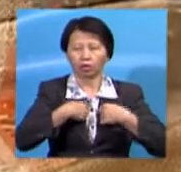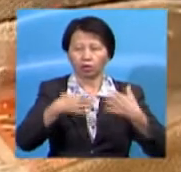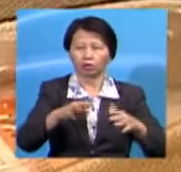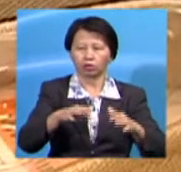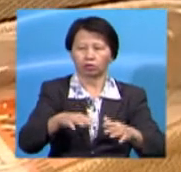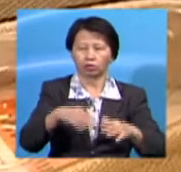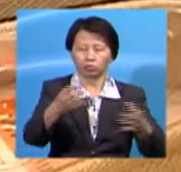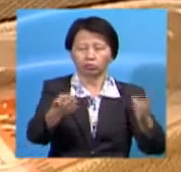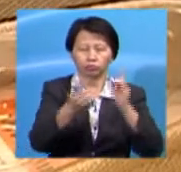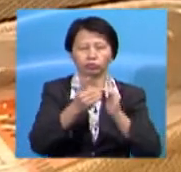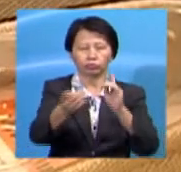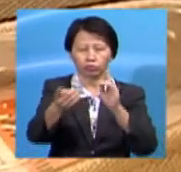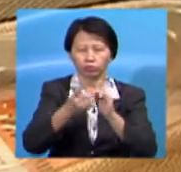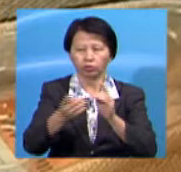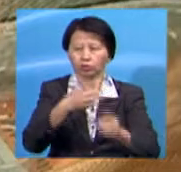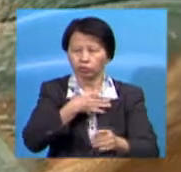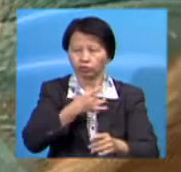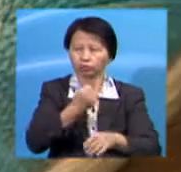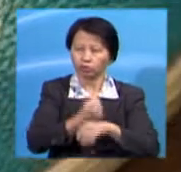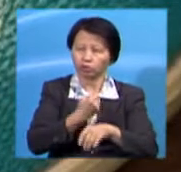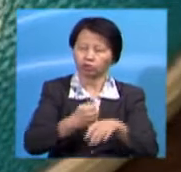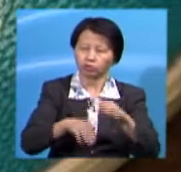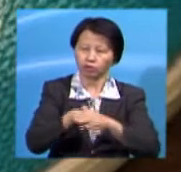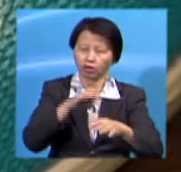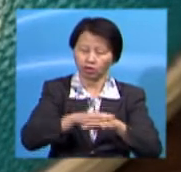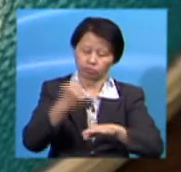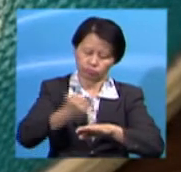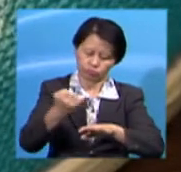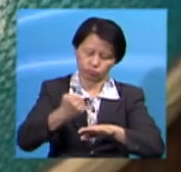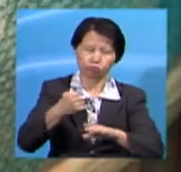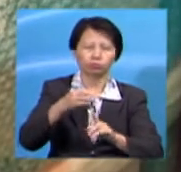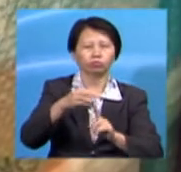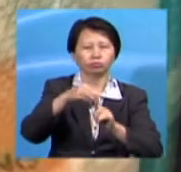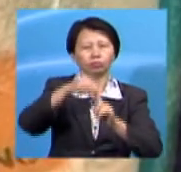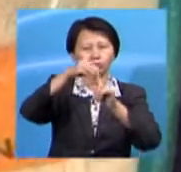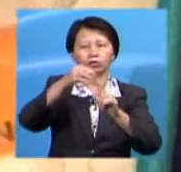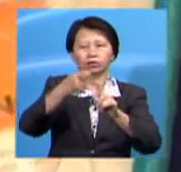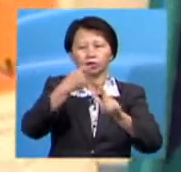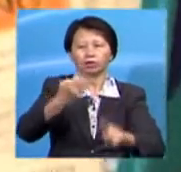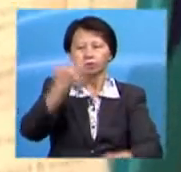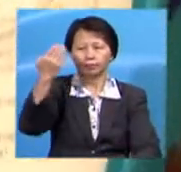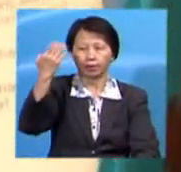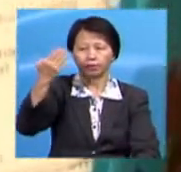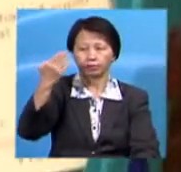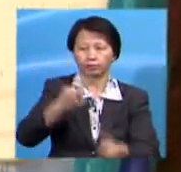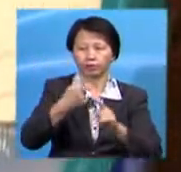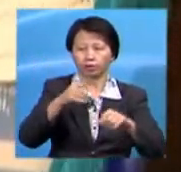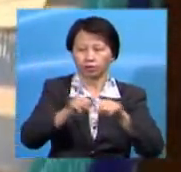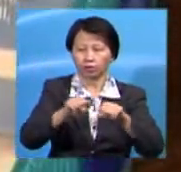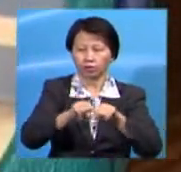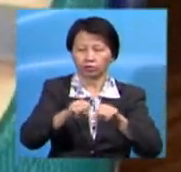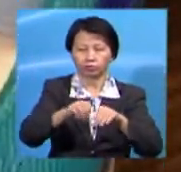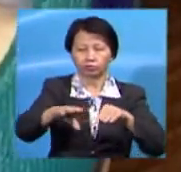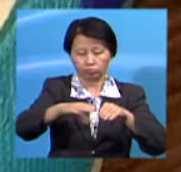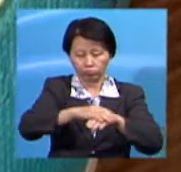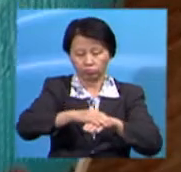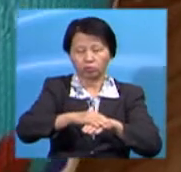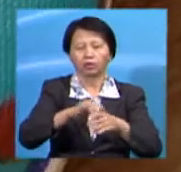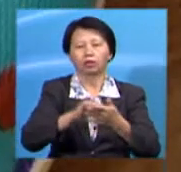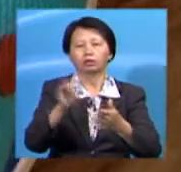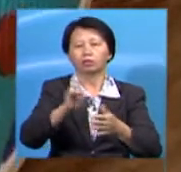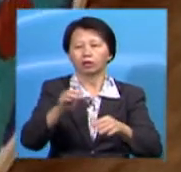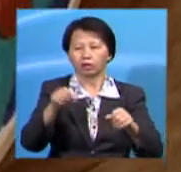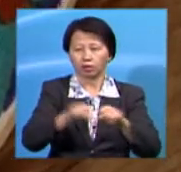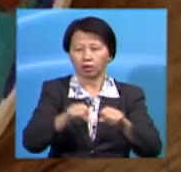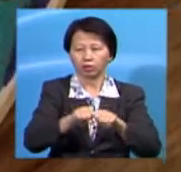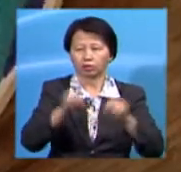jumpa, diorang kebanyakannya suka dengan hasil ni. Diorang kata benda ni lebih eksklusif daripada biasa, daripada kasut yang diorang pakai. Di mana kasut tu